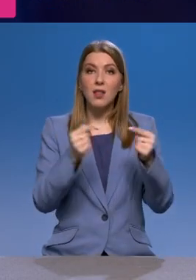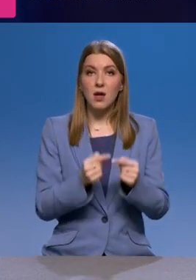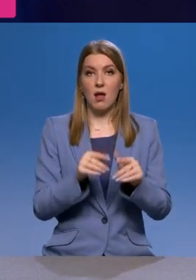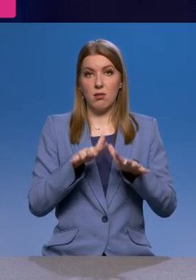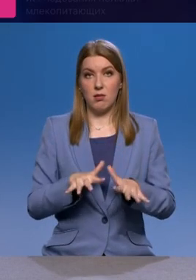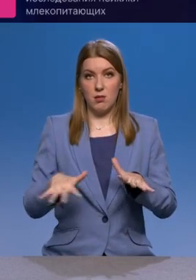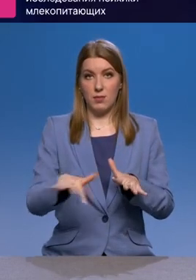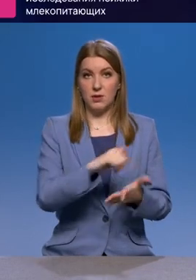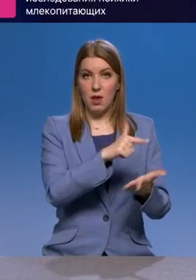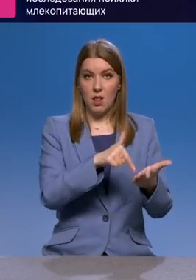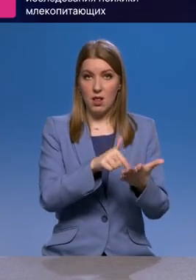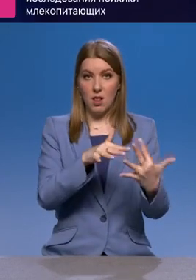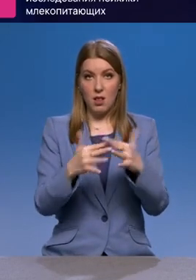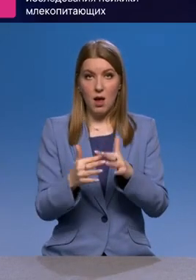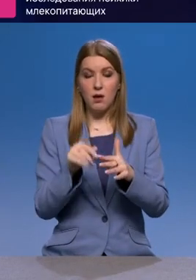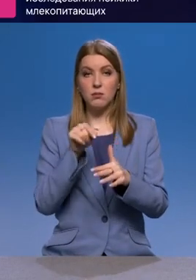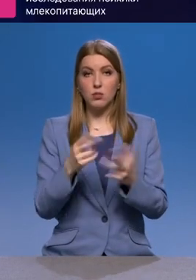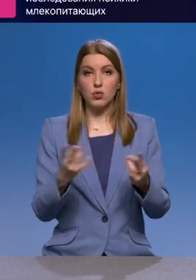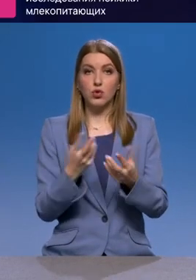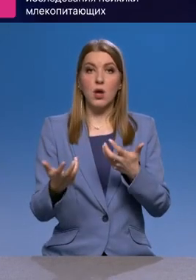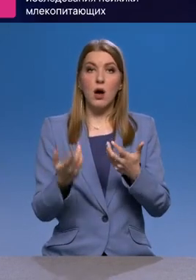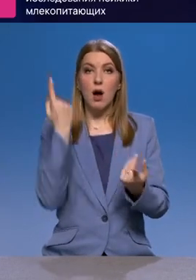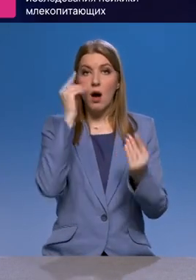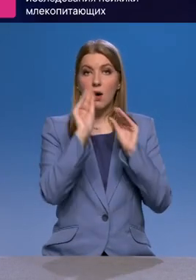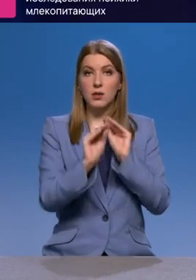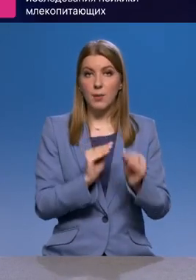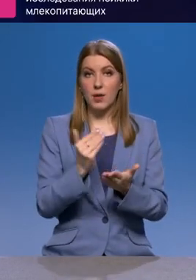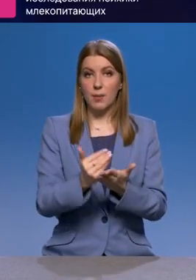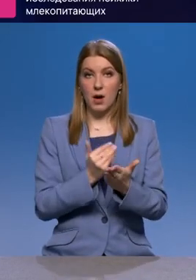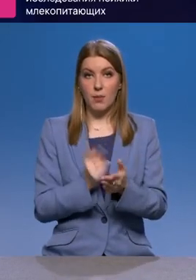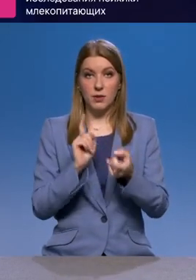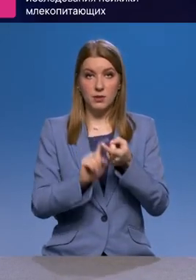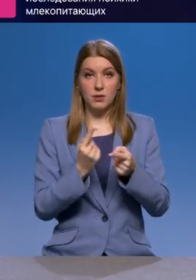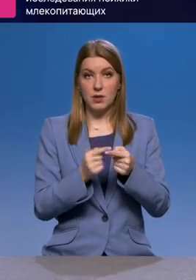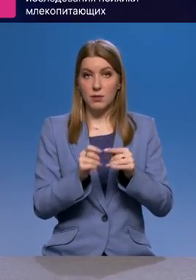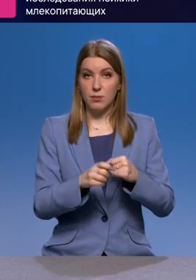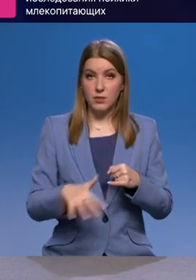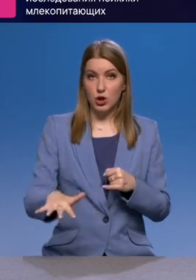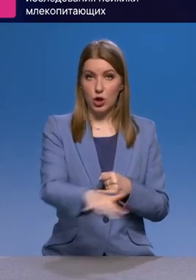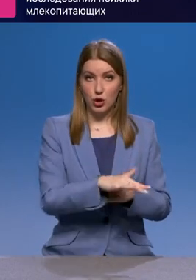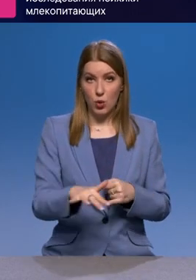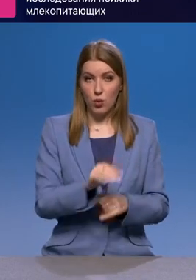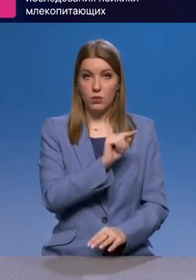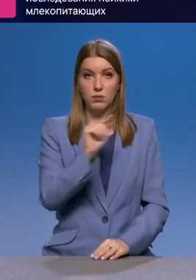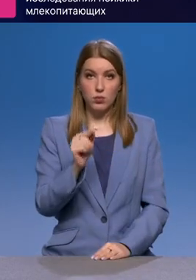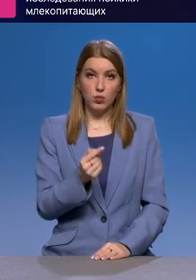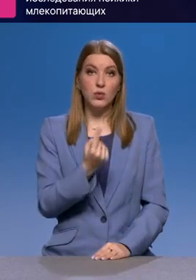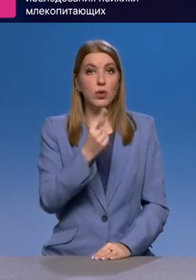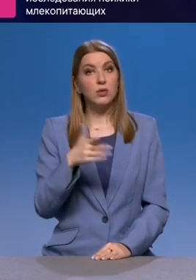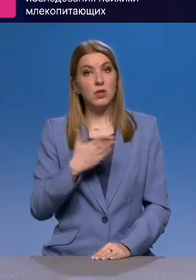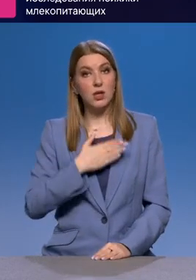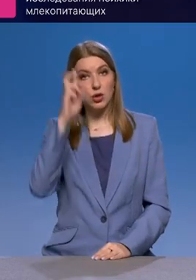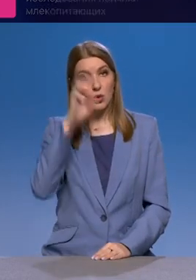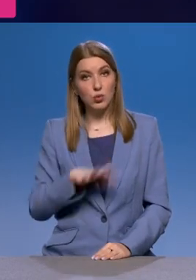разрабатывать свои программы относительно этой местности. И где-то, да, да, действительно, с одной стороны, наше государство обеспечивает